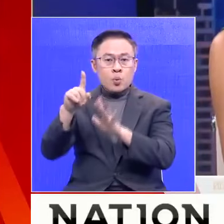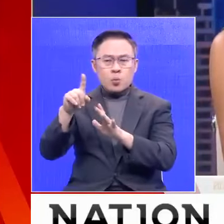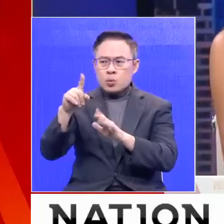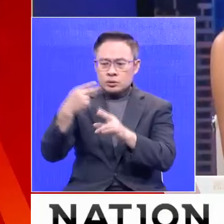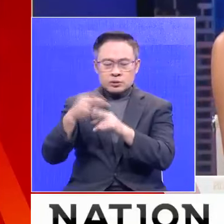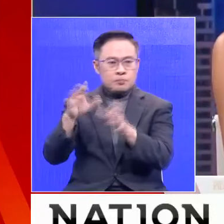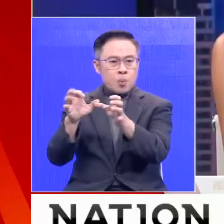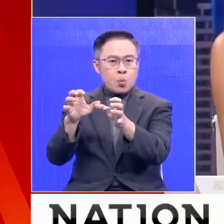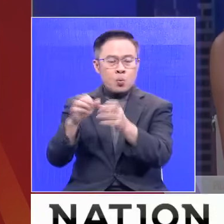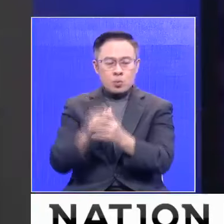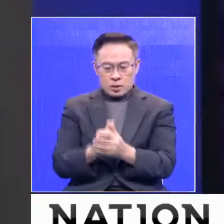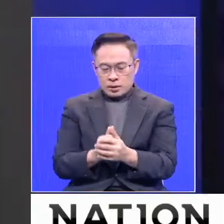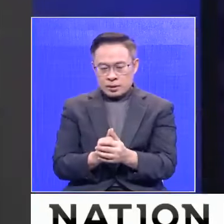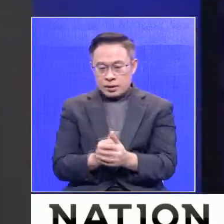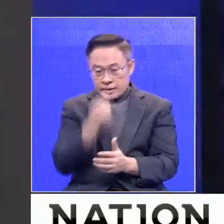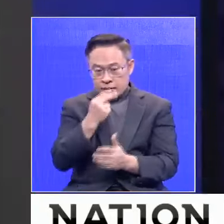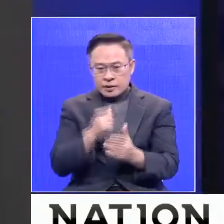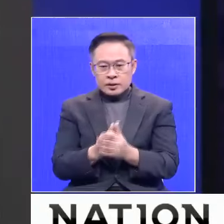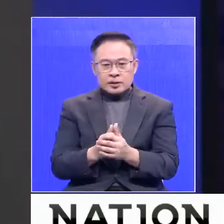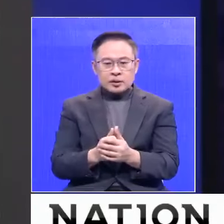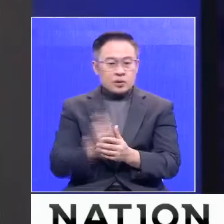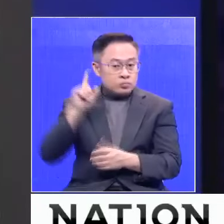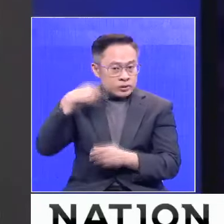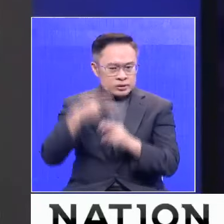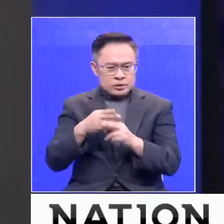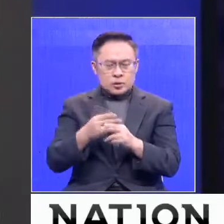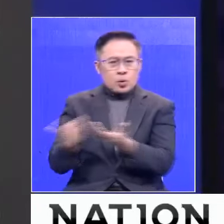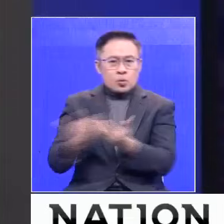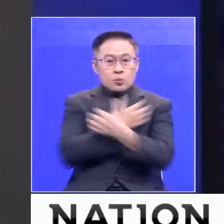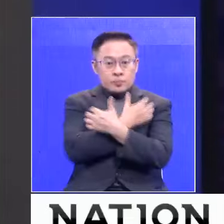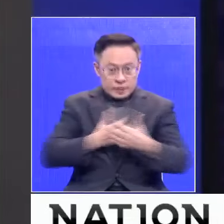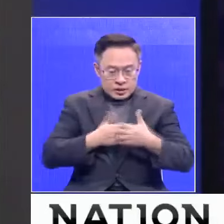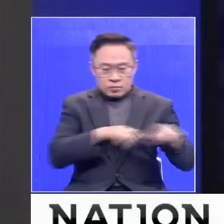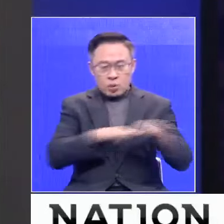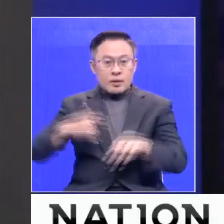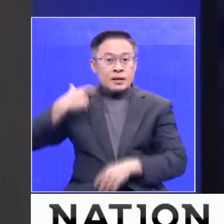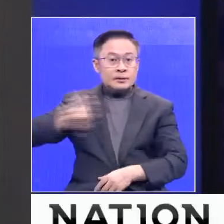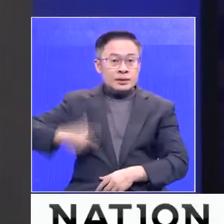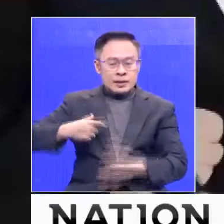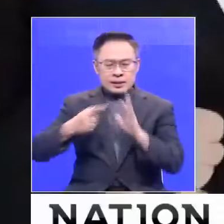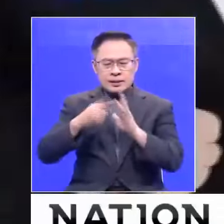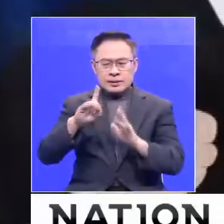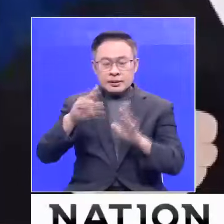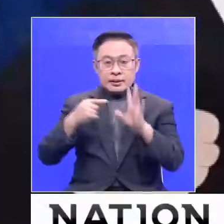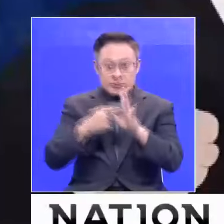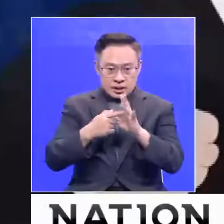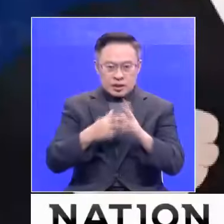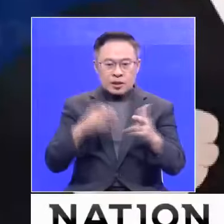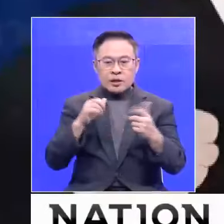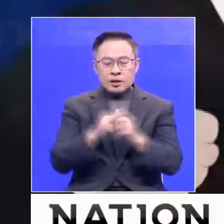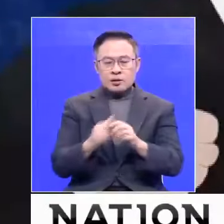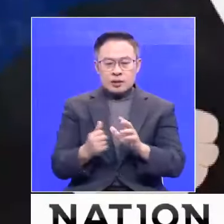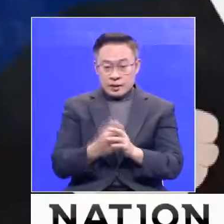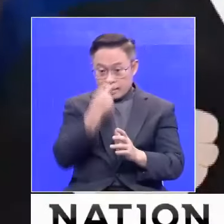รณีที่คุณลูกหมีรัศมีทองสิริไพศาลนะครับพร้อมทนายเดชากับทนายกุ้งแถลงข่าวว่าคื